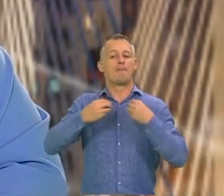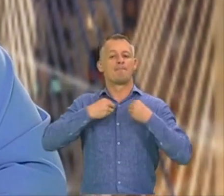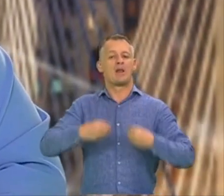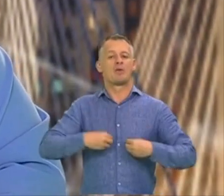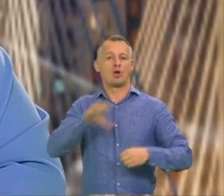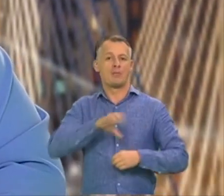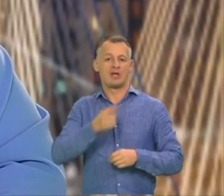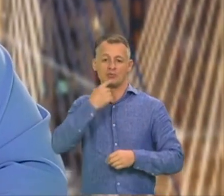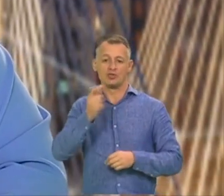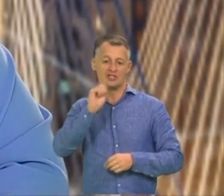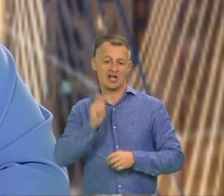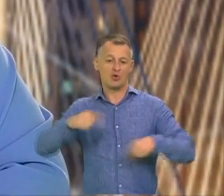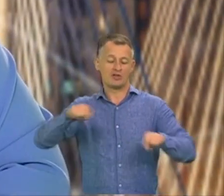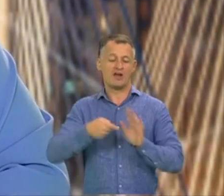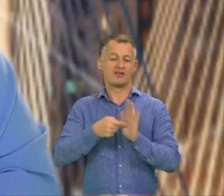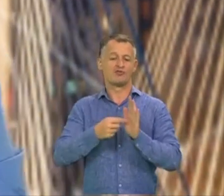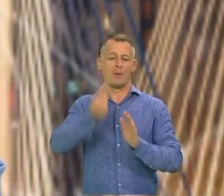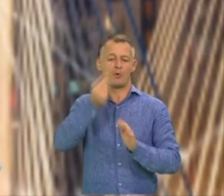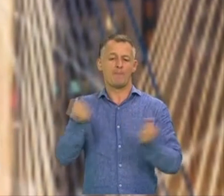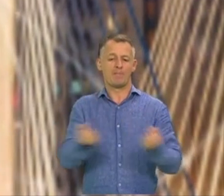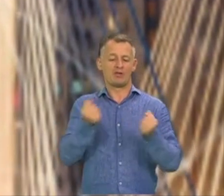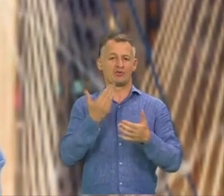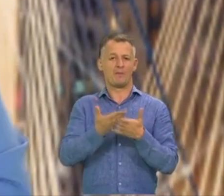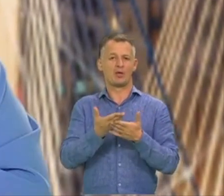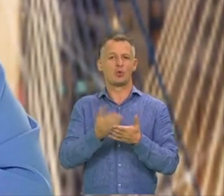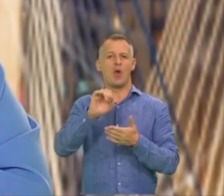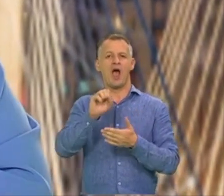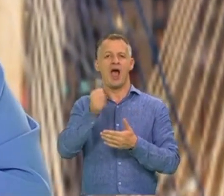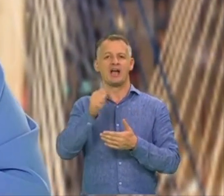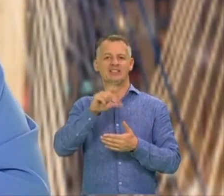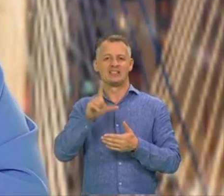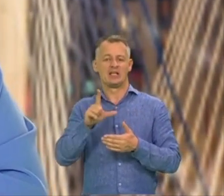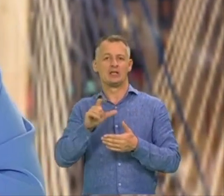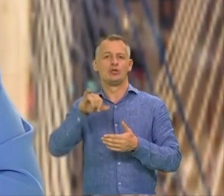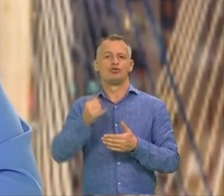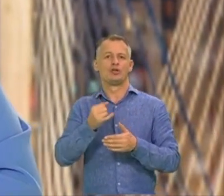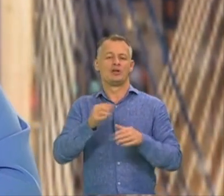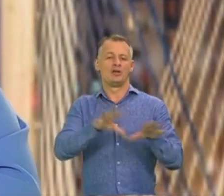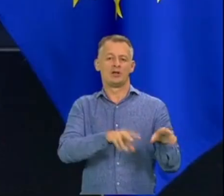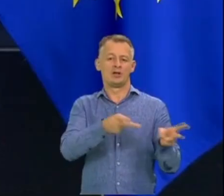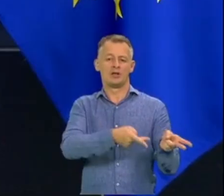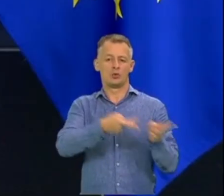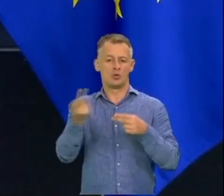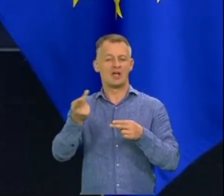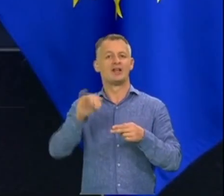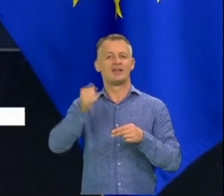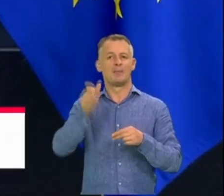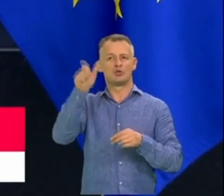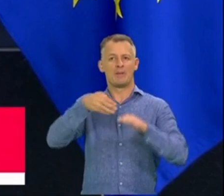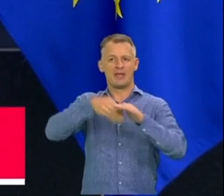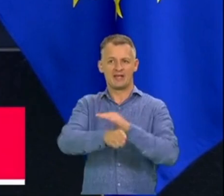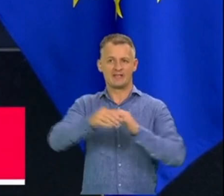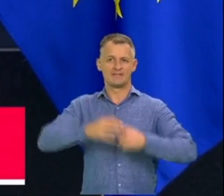spus că țara noastră a prezentat cele mai bune practici în ceea ce privește azilul și returnările de migranți. Et je